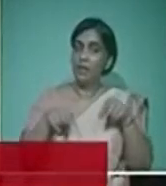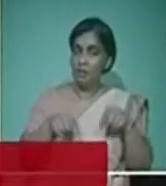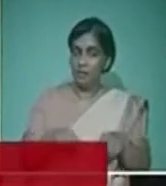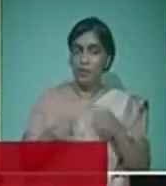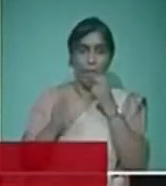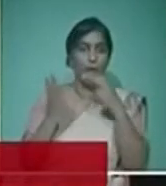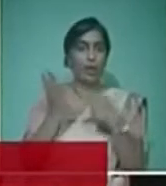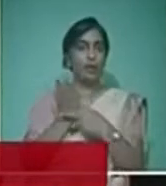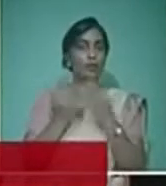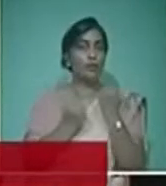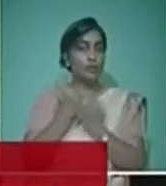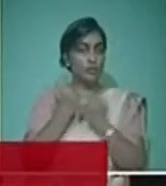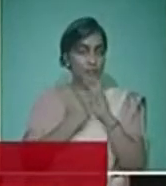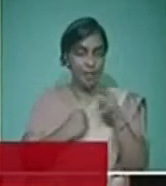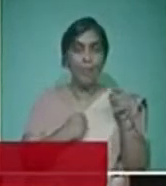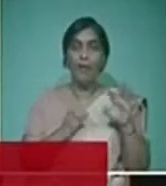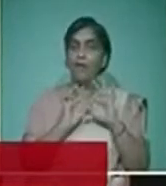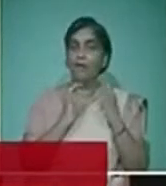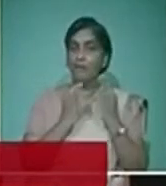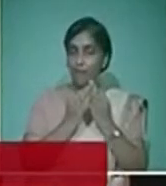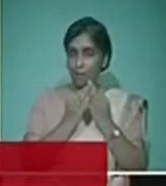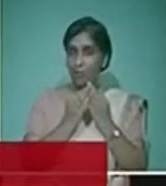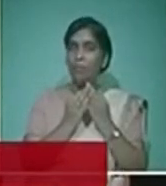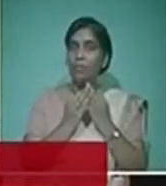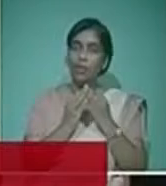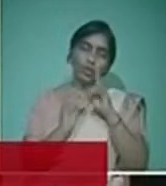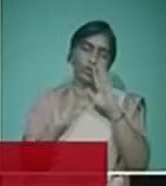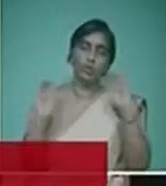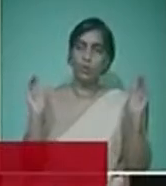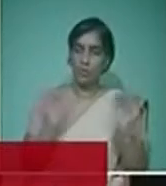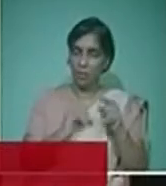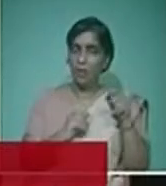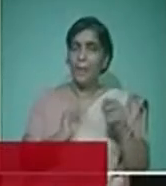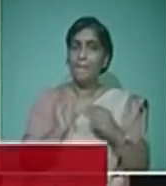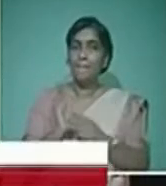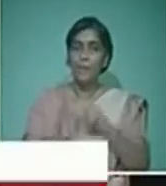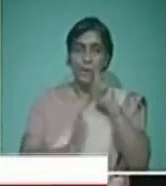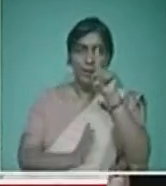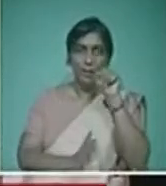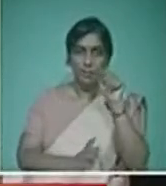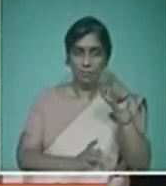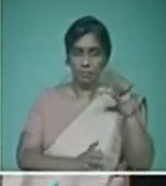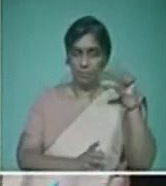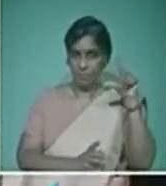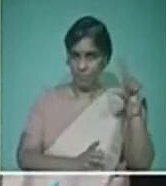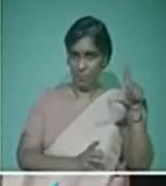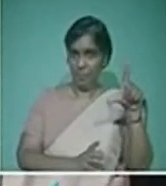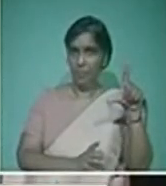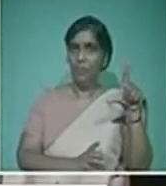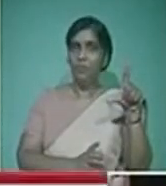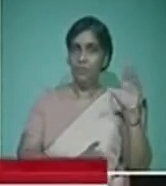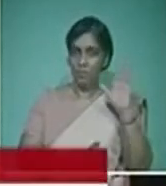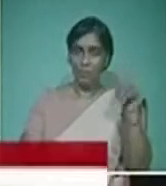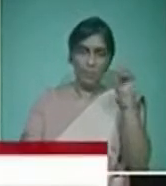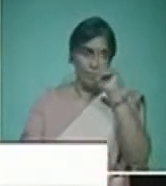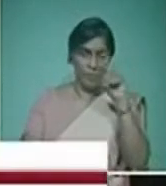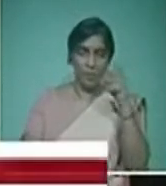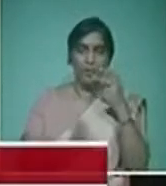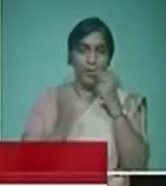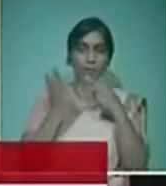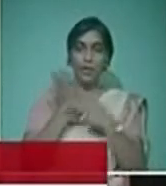සමුදි සහනාධාර ලබන පවුල් ආසන්න වශයෙන් මිලියන 1.7ක් පමණ සඳහා මාසික